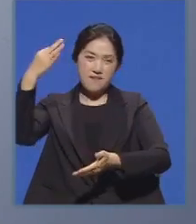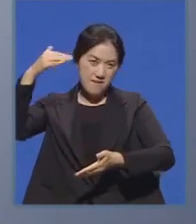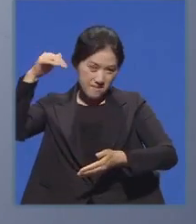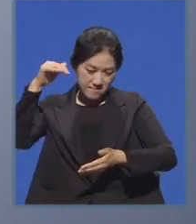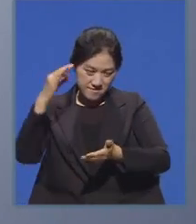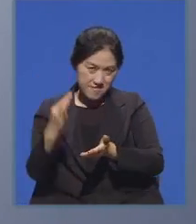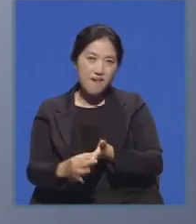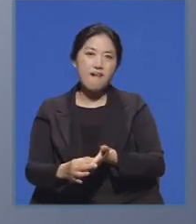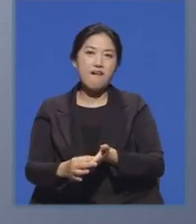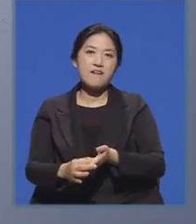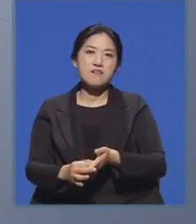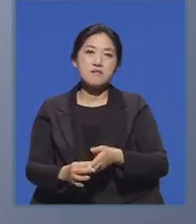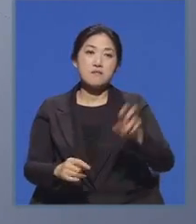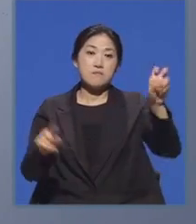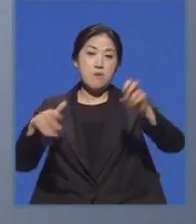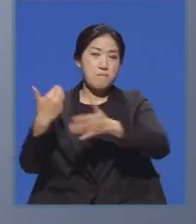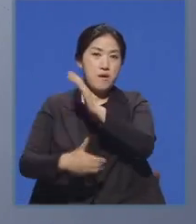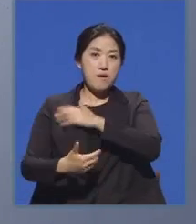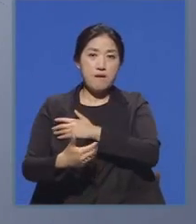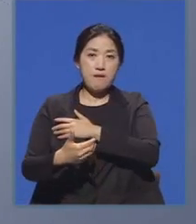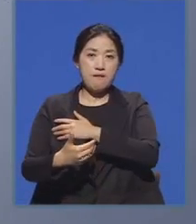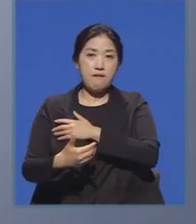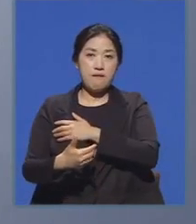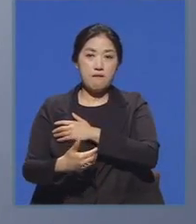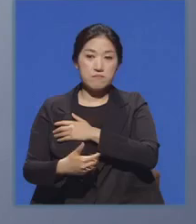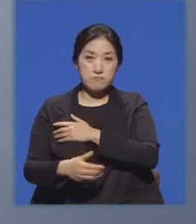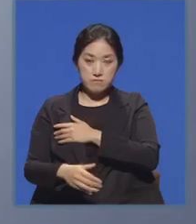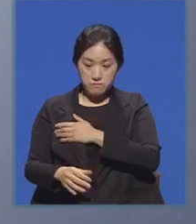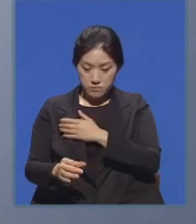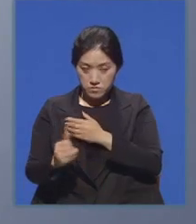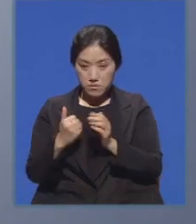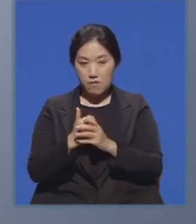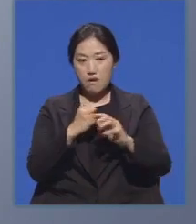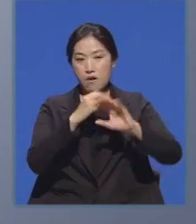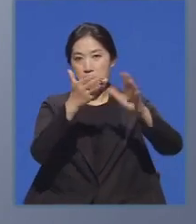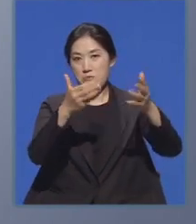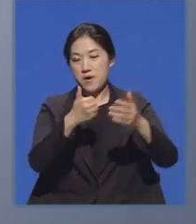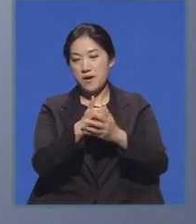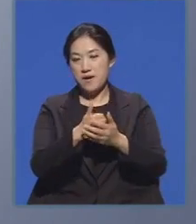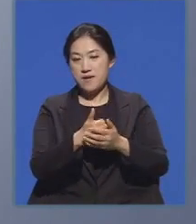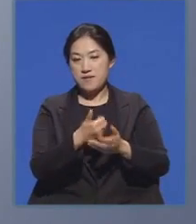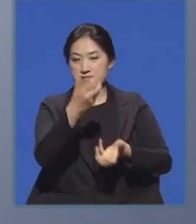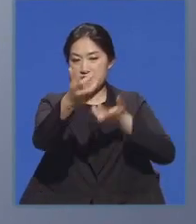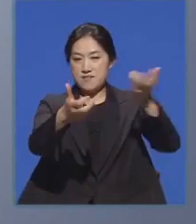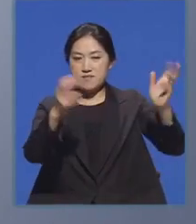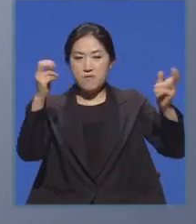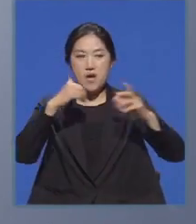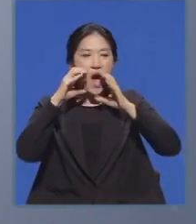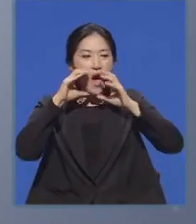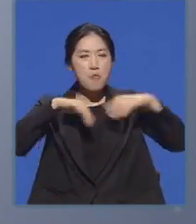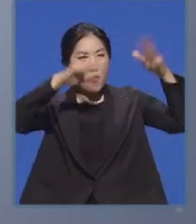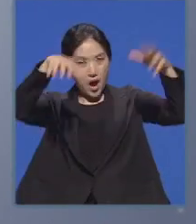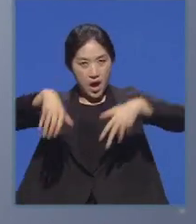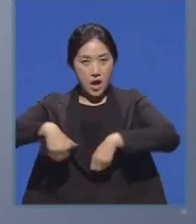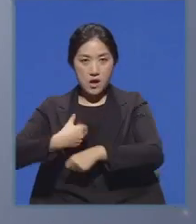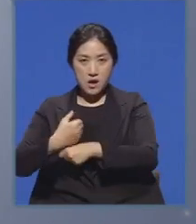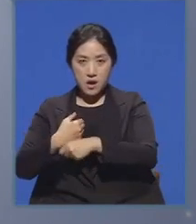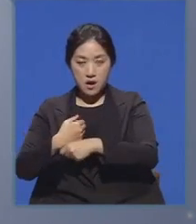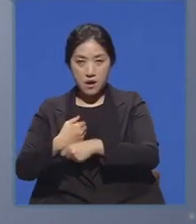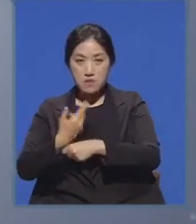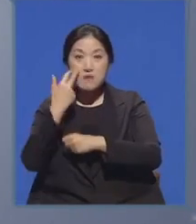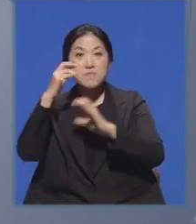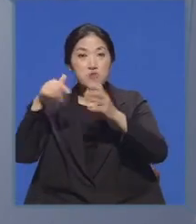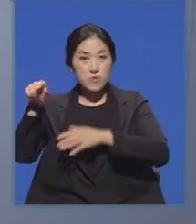20%나 파격적으로. 그리고 이렇게 내리면서 해외로 나갔던 기업들 다 돌아오라. 이렇게